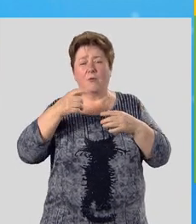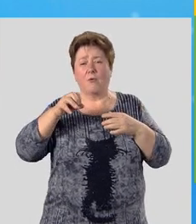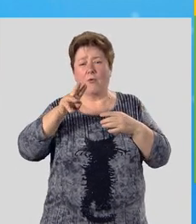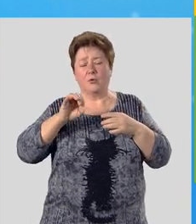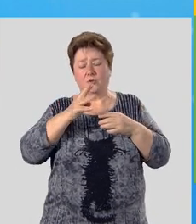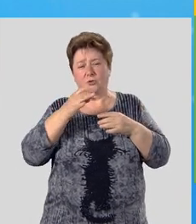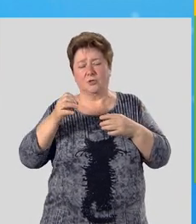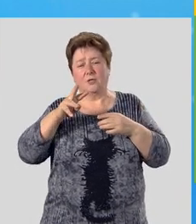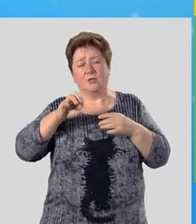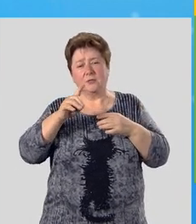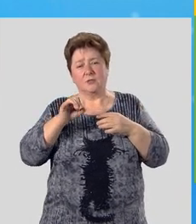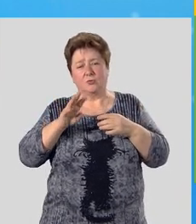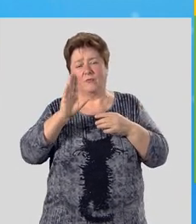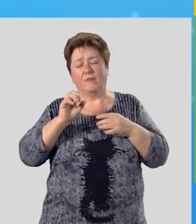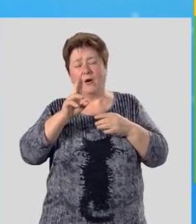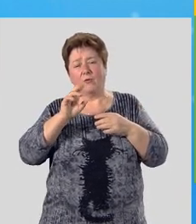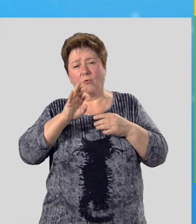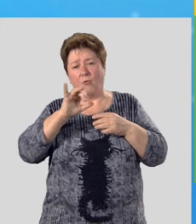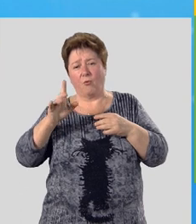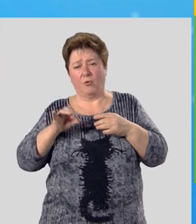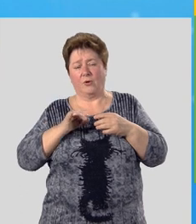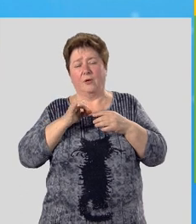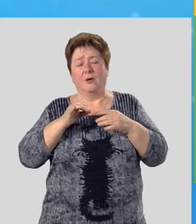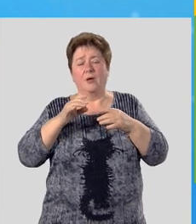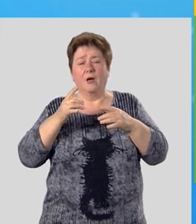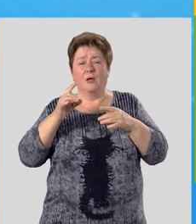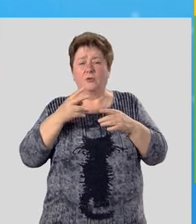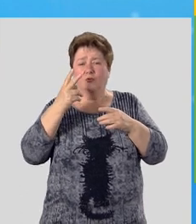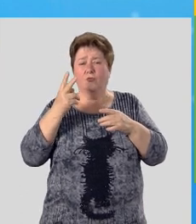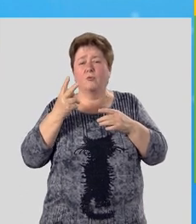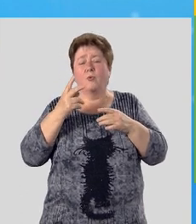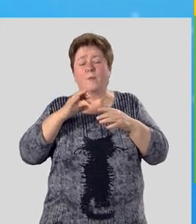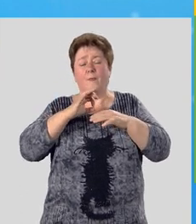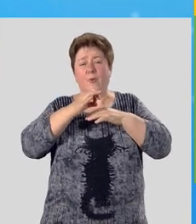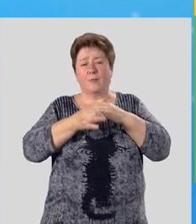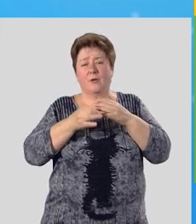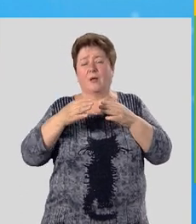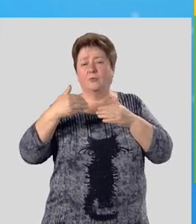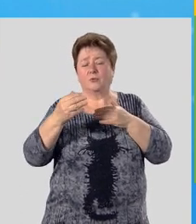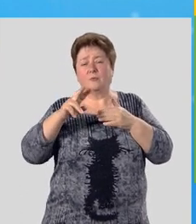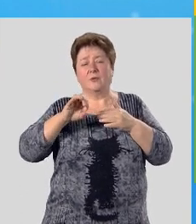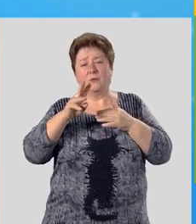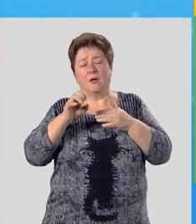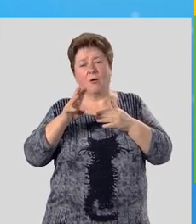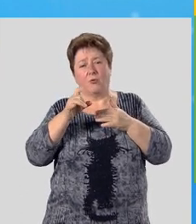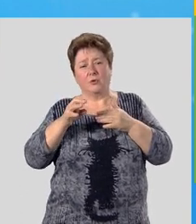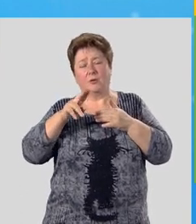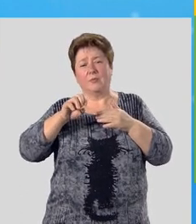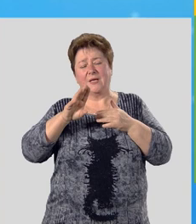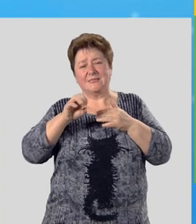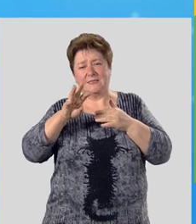Гольджи, лизосомы и вакуоли. К двумембранным органоидам относятся митохондрии и пластиды.